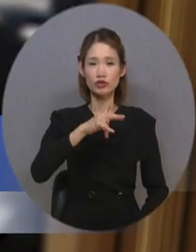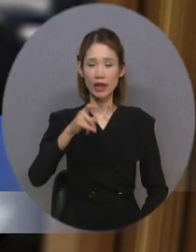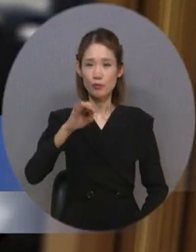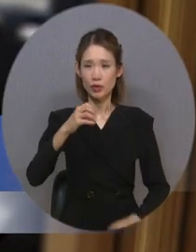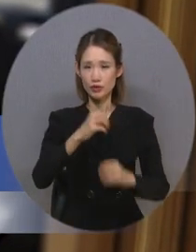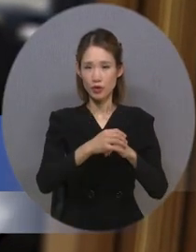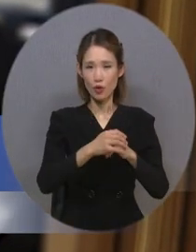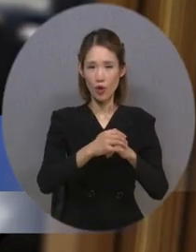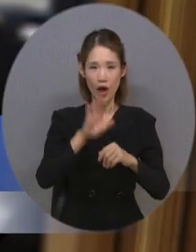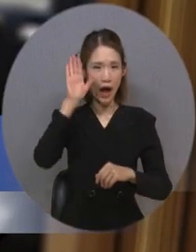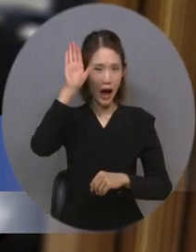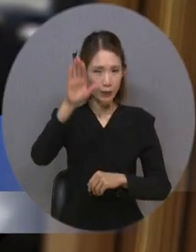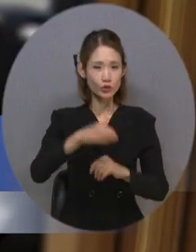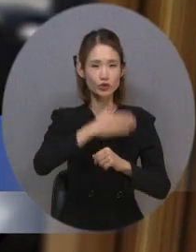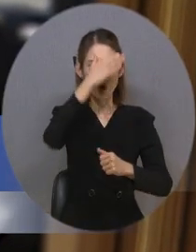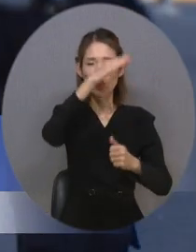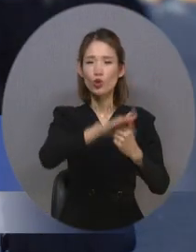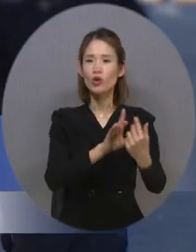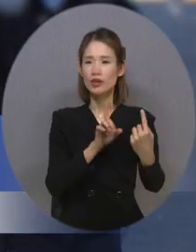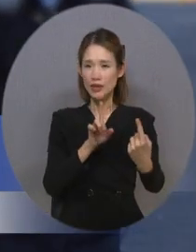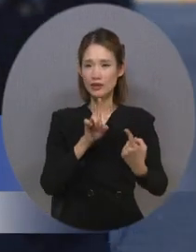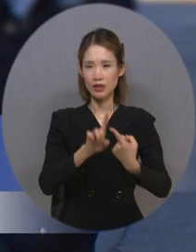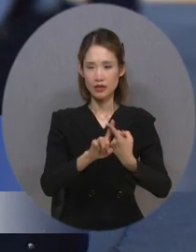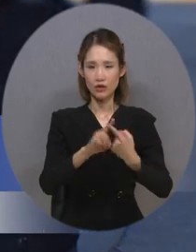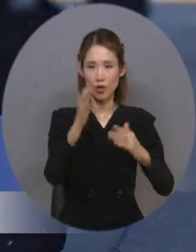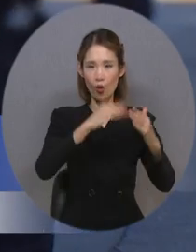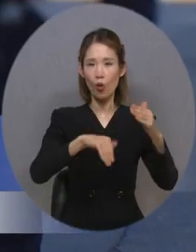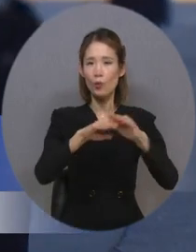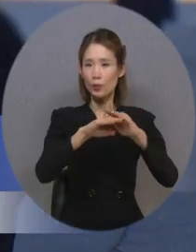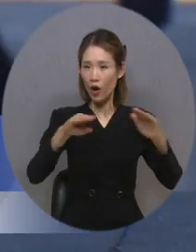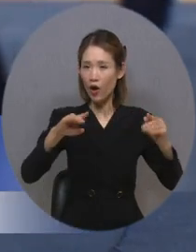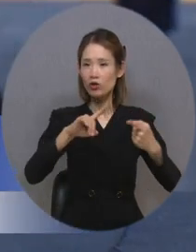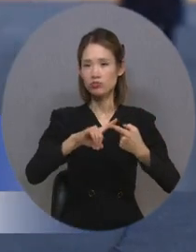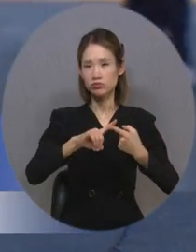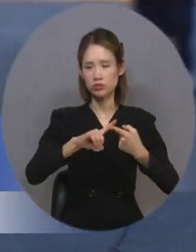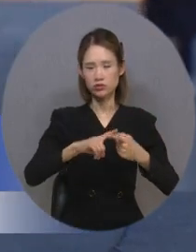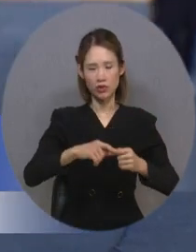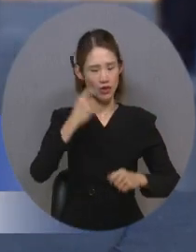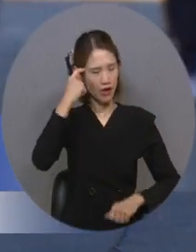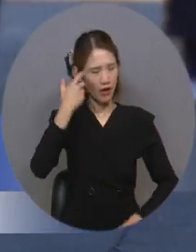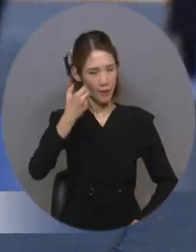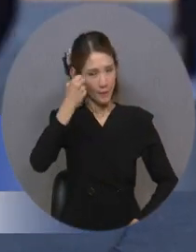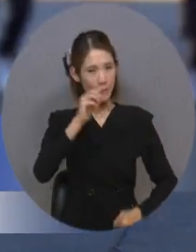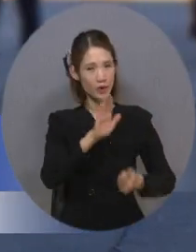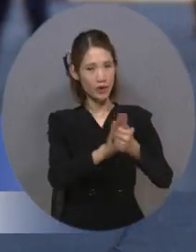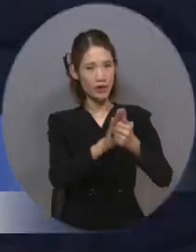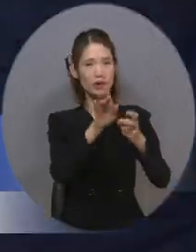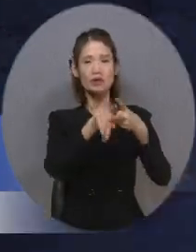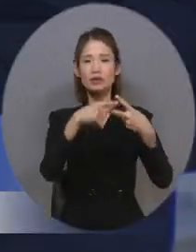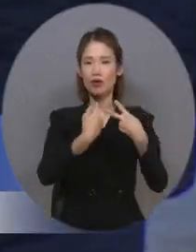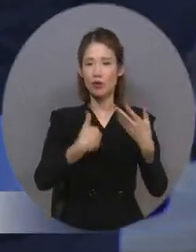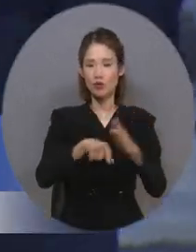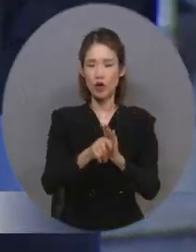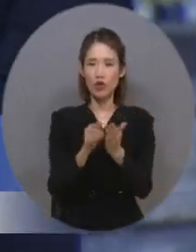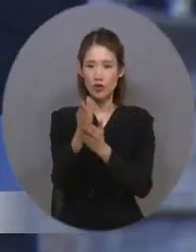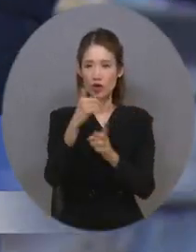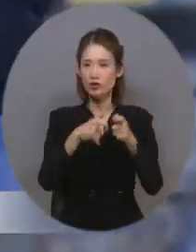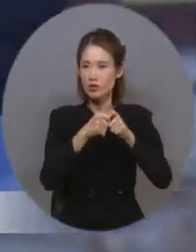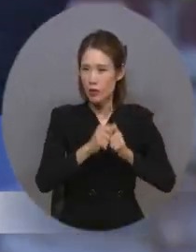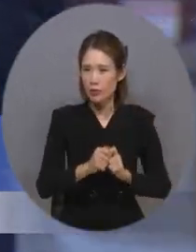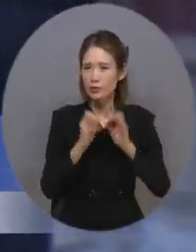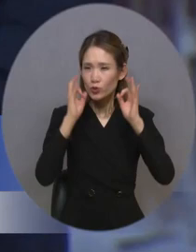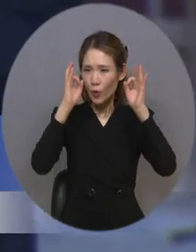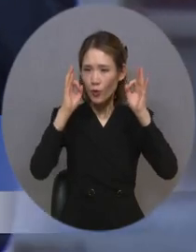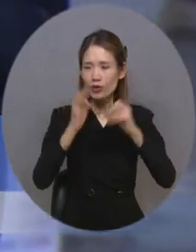굿네이버스는 향후 청소년들을 대상으로 공정에 대한 개념을 이해하도록 돕기 위해 전문적이고 체계적인